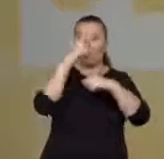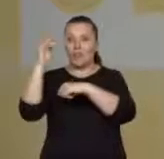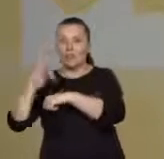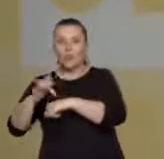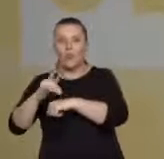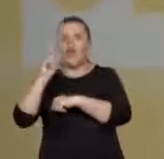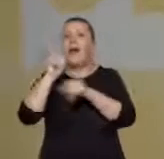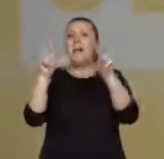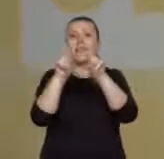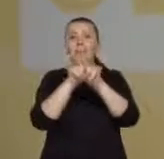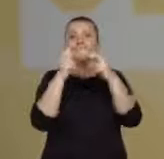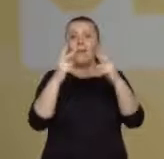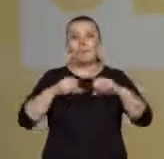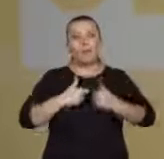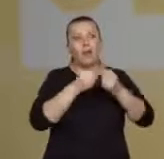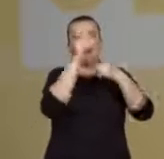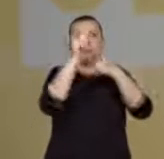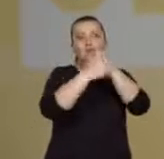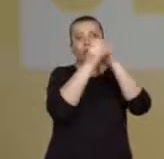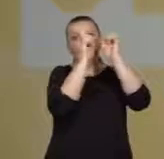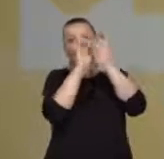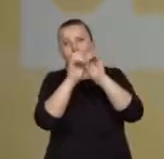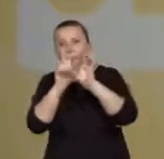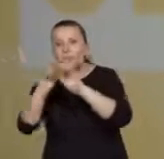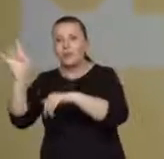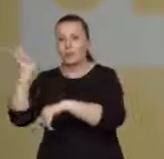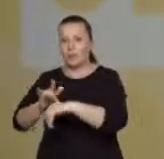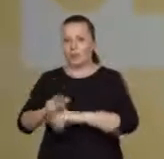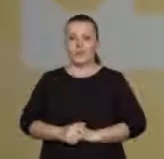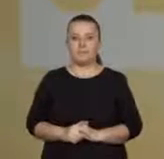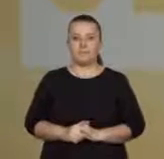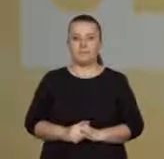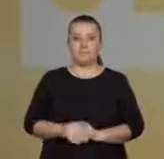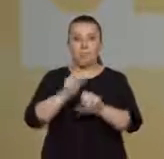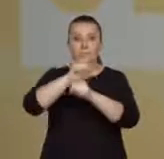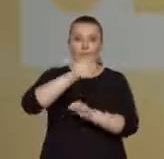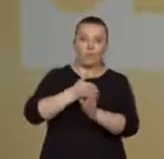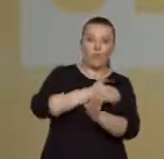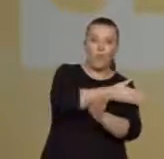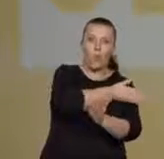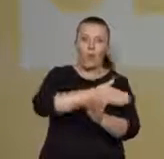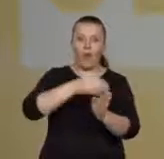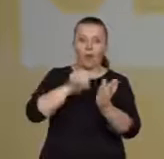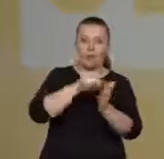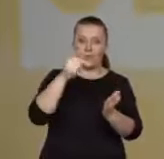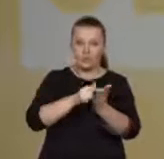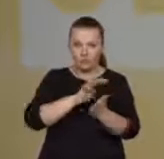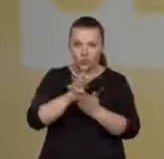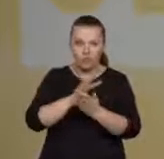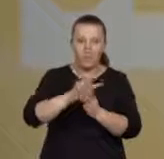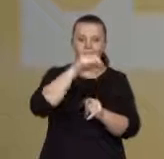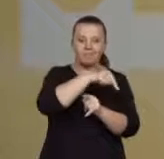od przyczyny do skutku. Na przykładzie zadania 20 z arkusza egzaminacyjnego według formuły obowiązującej